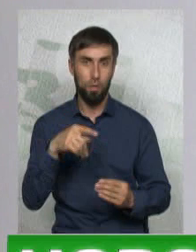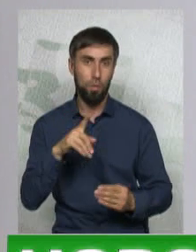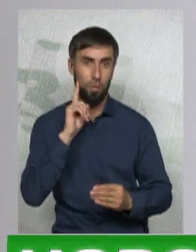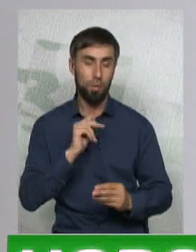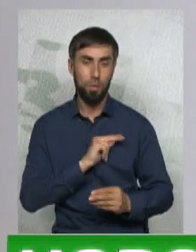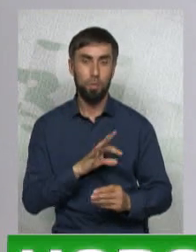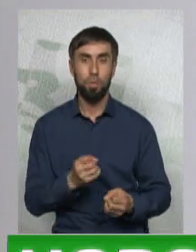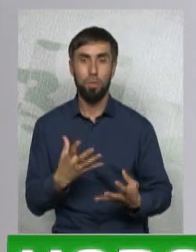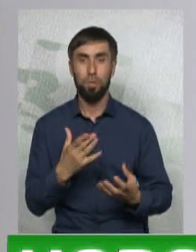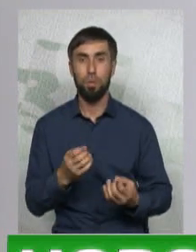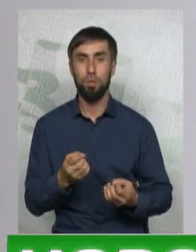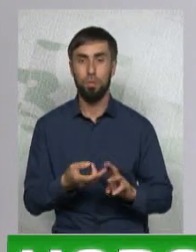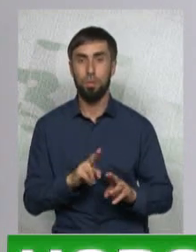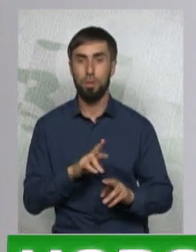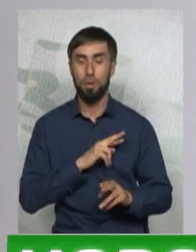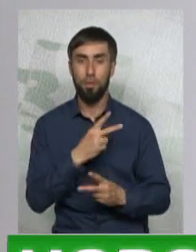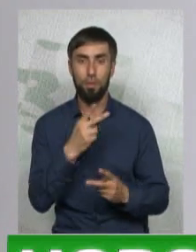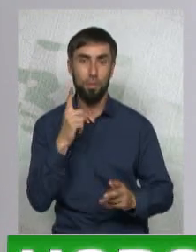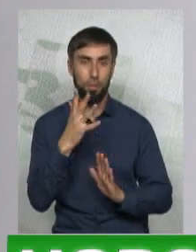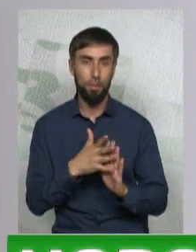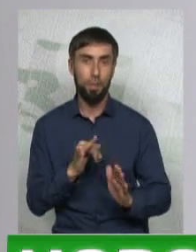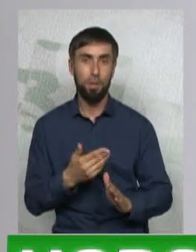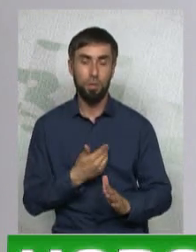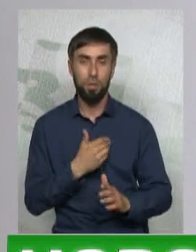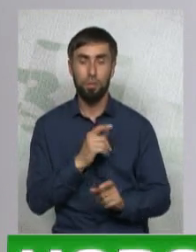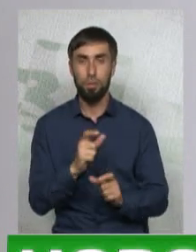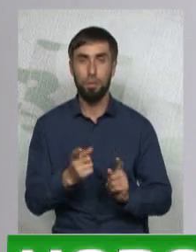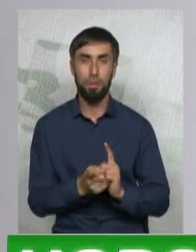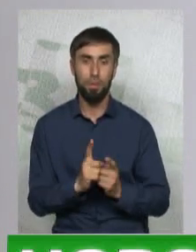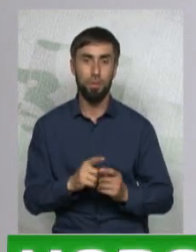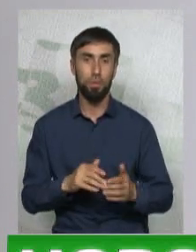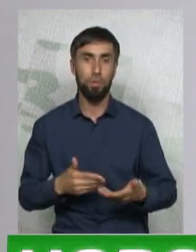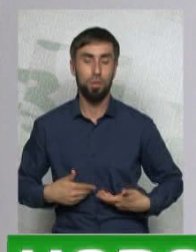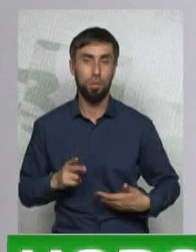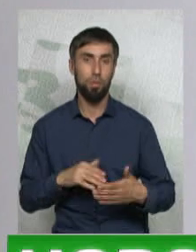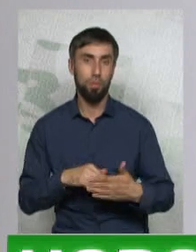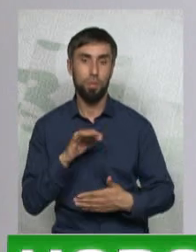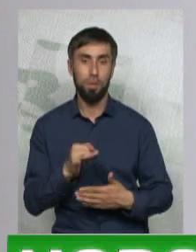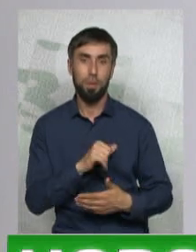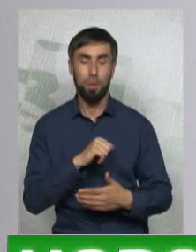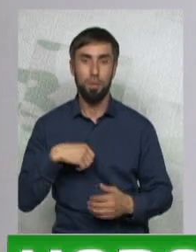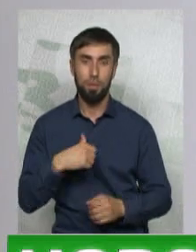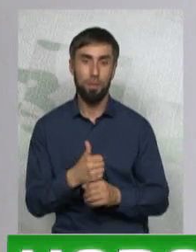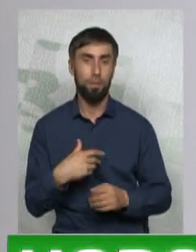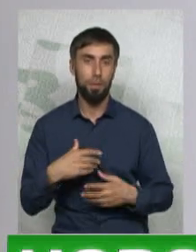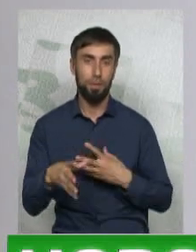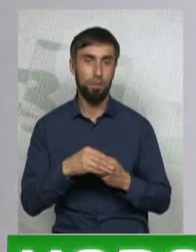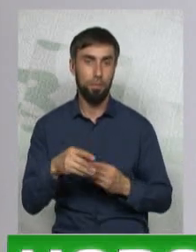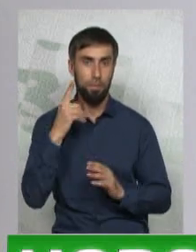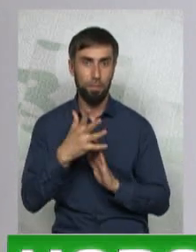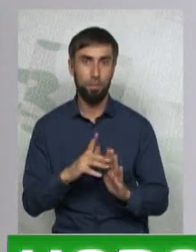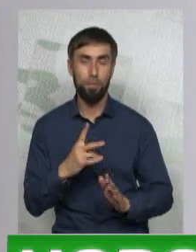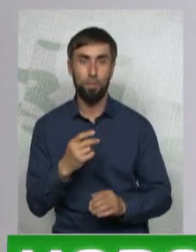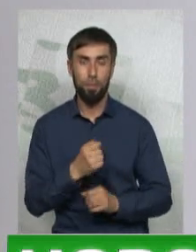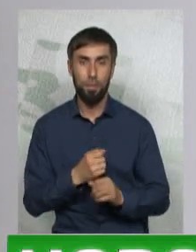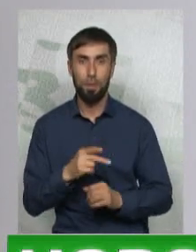работать, поскольку я вижу понимание, вижу желание людей изменять жизнь к лучшему. И самое главное, мы все вместе понимаем, что нужно